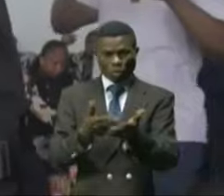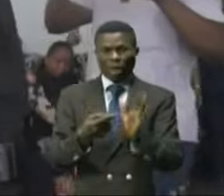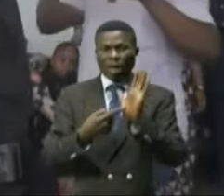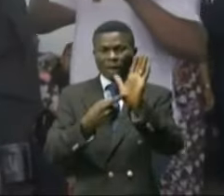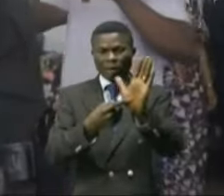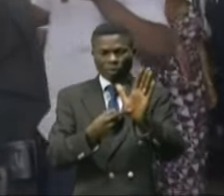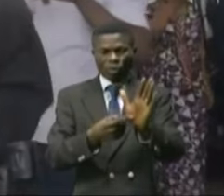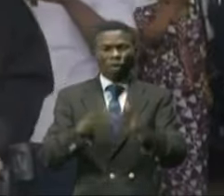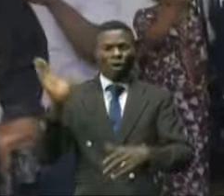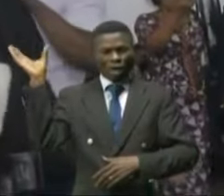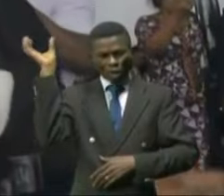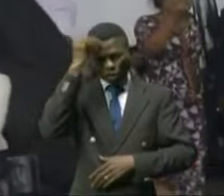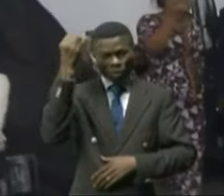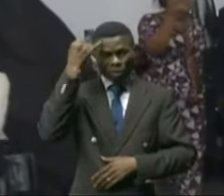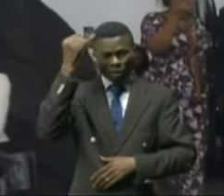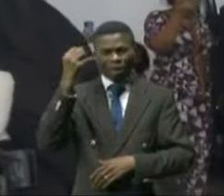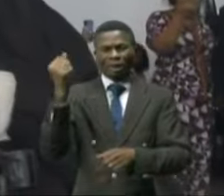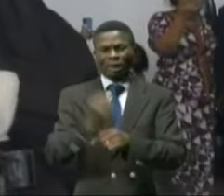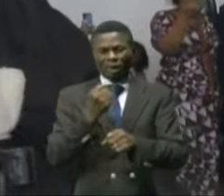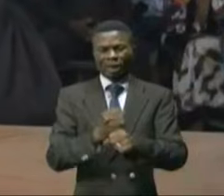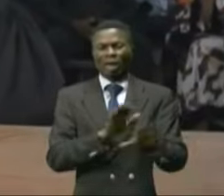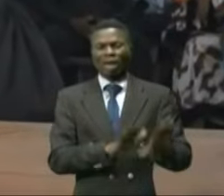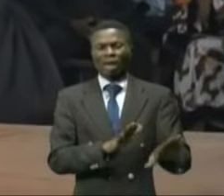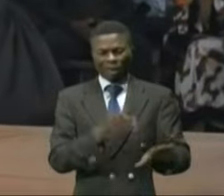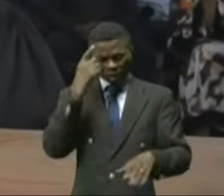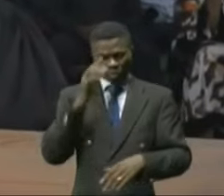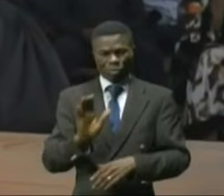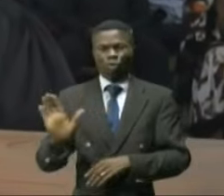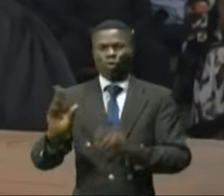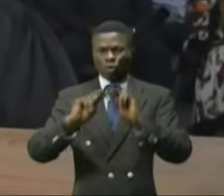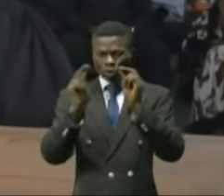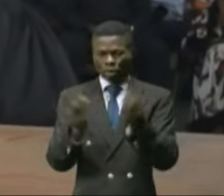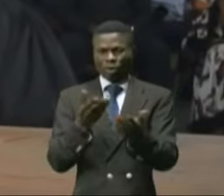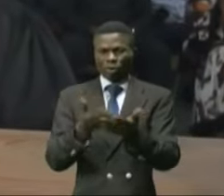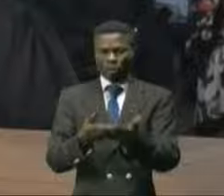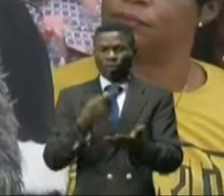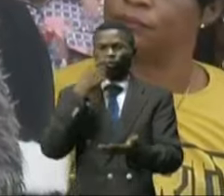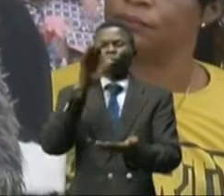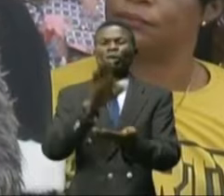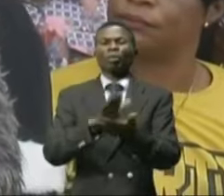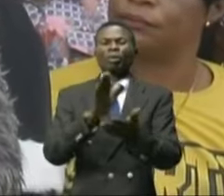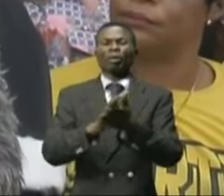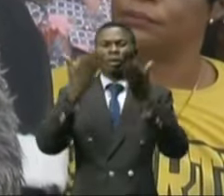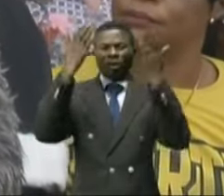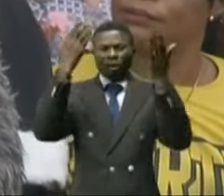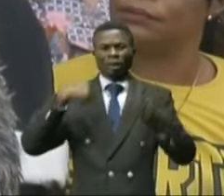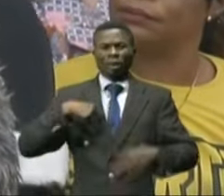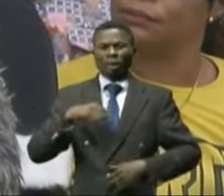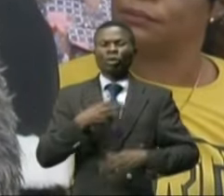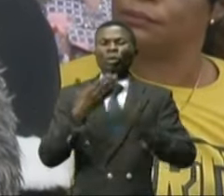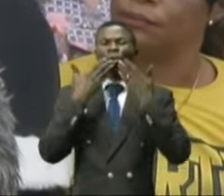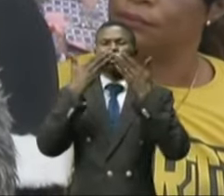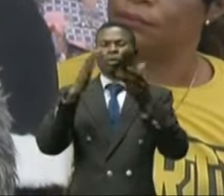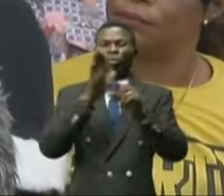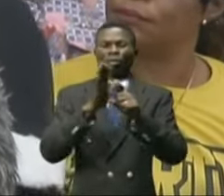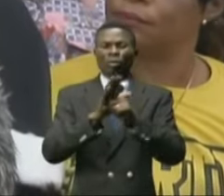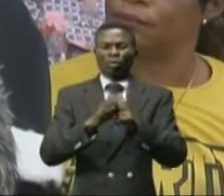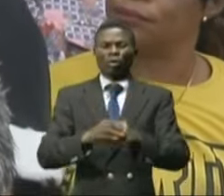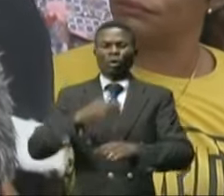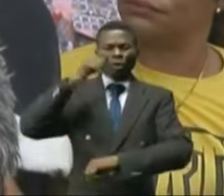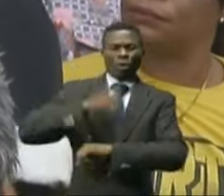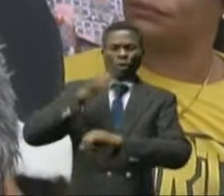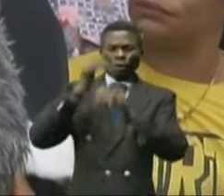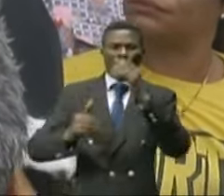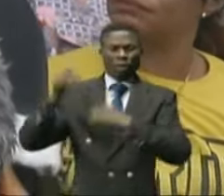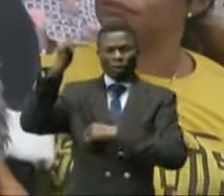d'avoir saisi la portée du travail attendu d'eux. Nous rendons grâce à Dieu, nous remercions infiniment le magistrat suprême, le